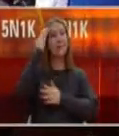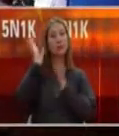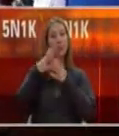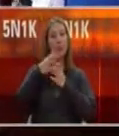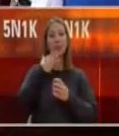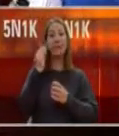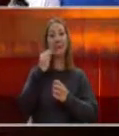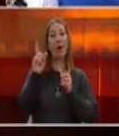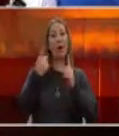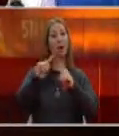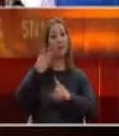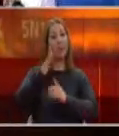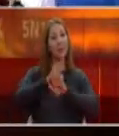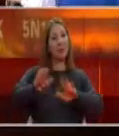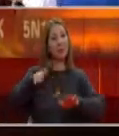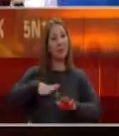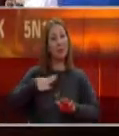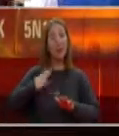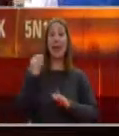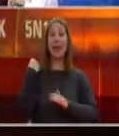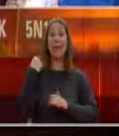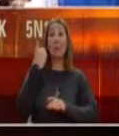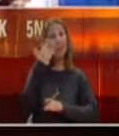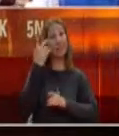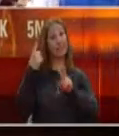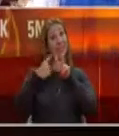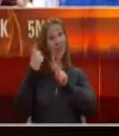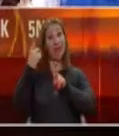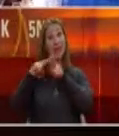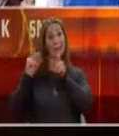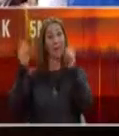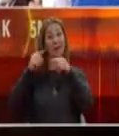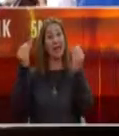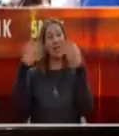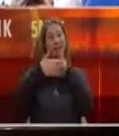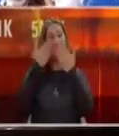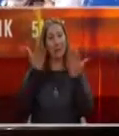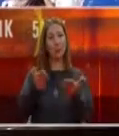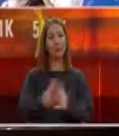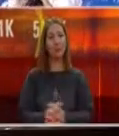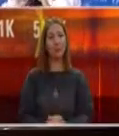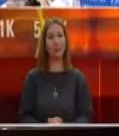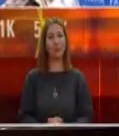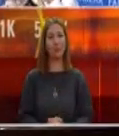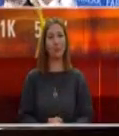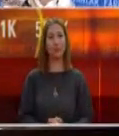Gençlik Orkestrası ile bitirelim istiyoruz. Yeni bir 5N1K'da buluşuncaya kadar iyi akşamlar, iyi geceler diliyorum.